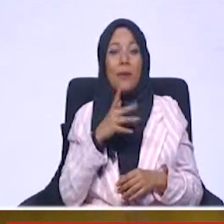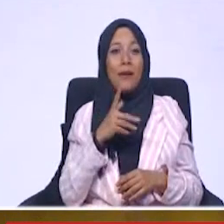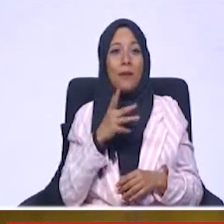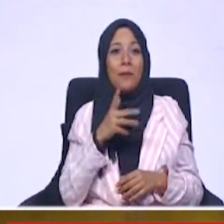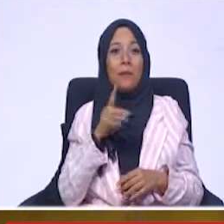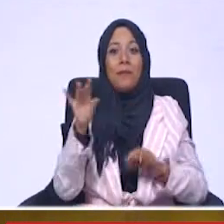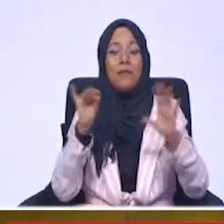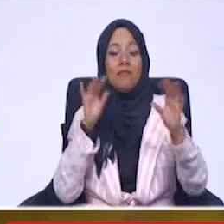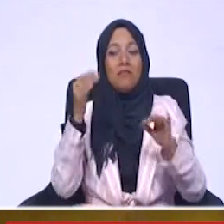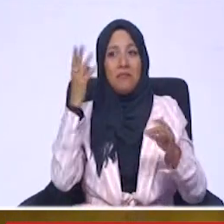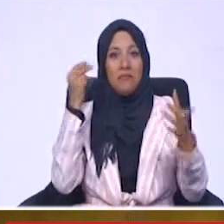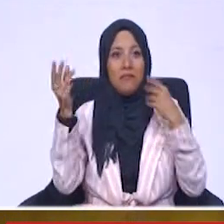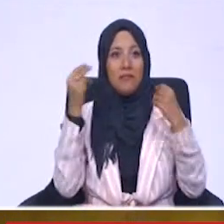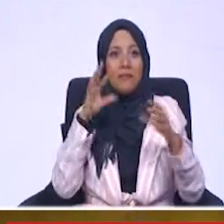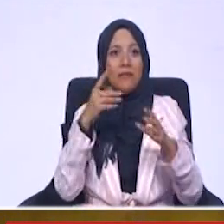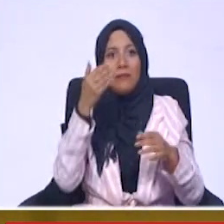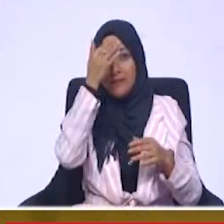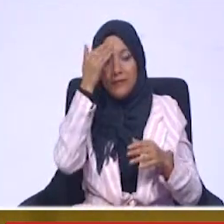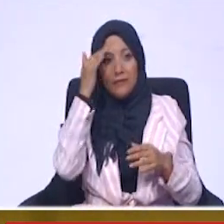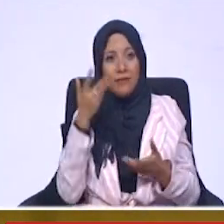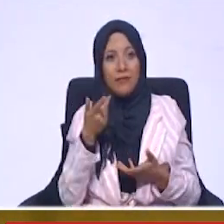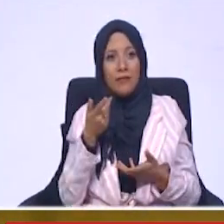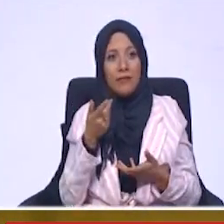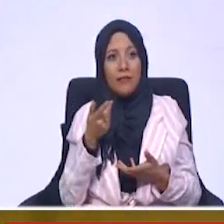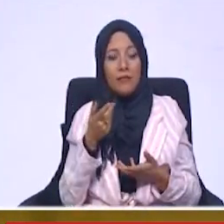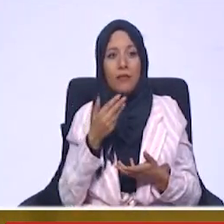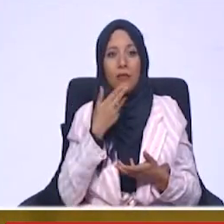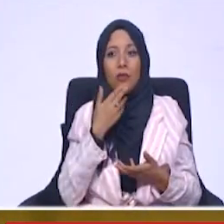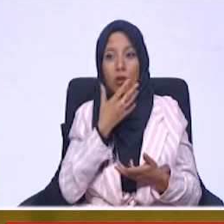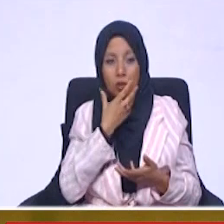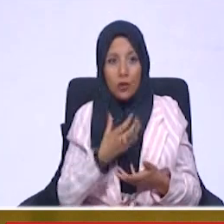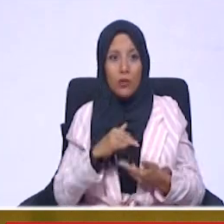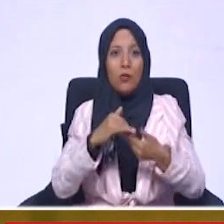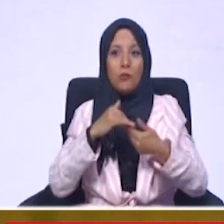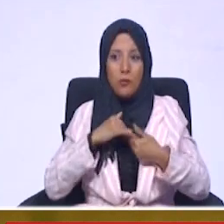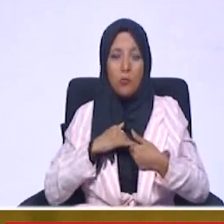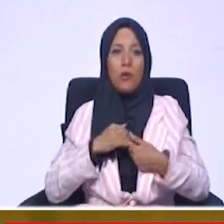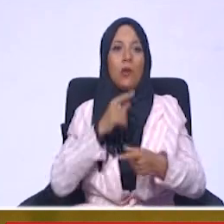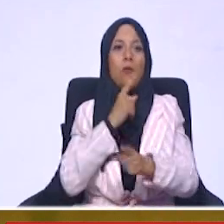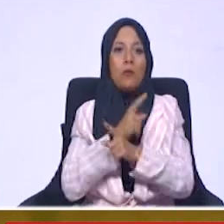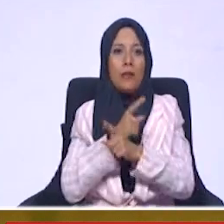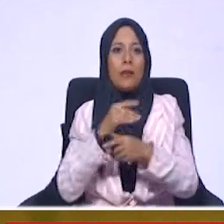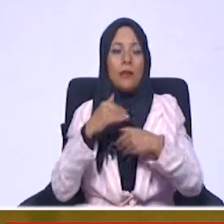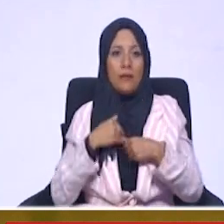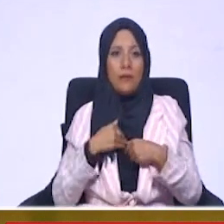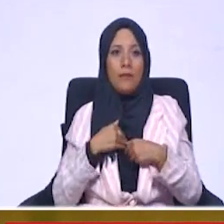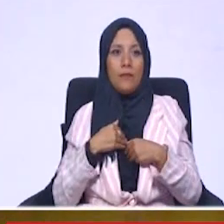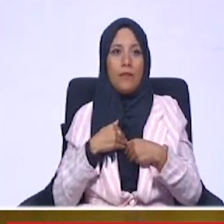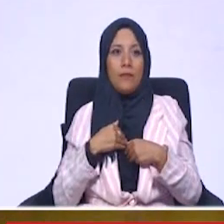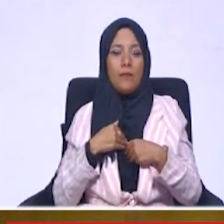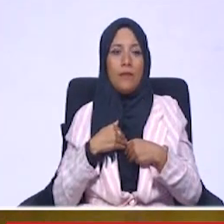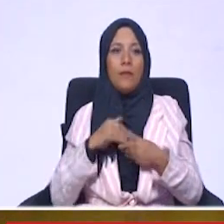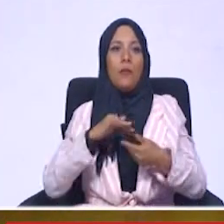موضوعات الخطب اللي انت بتقولها وازاي بتحفظ ا شيوخي واساتذتي يعني في بلدي يعني